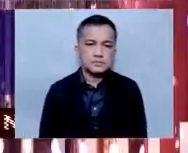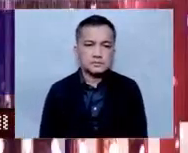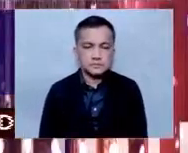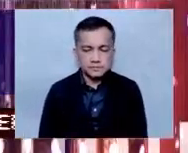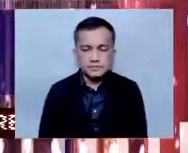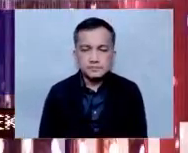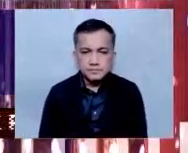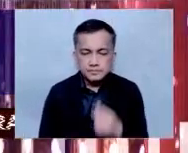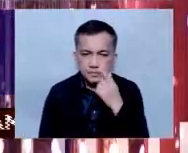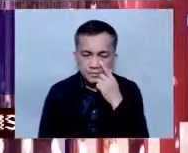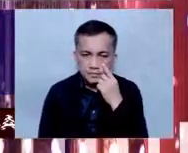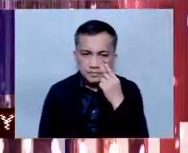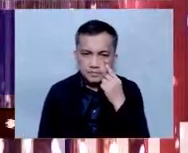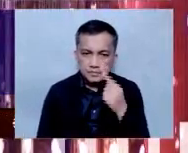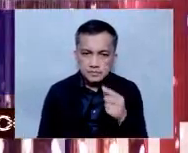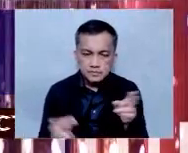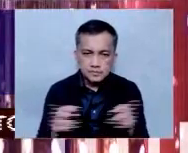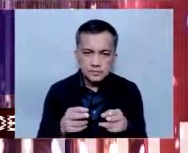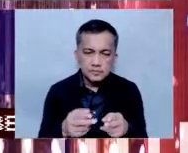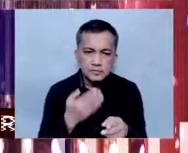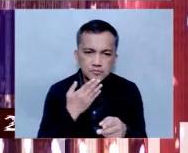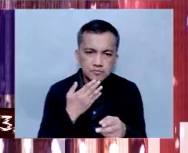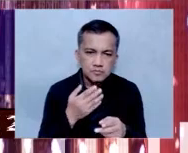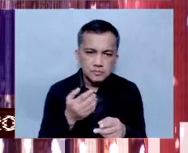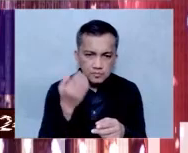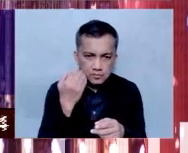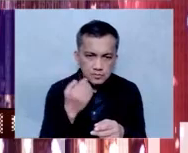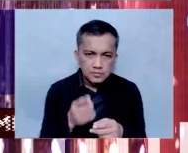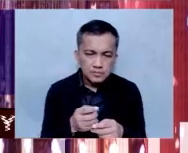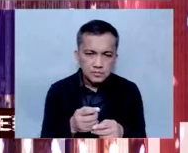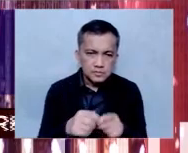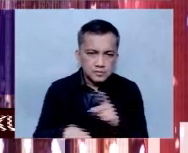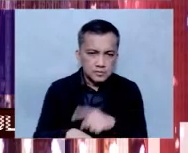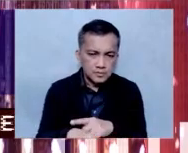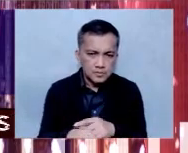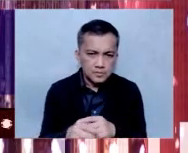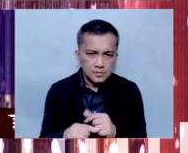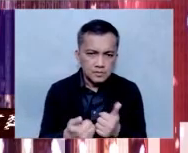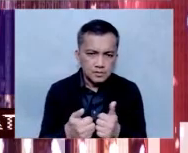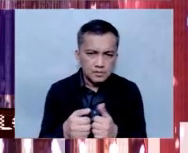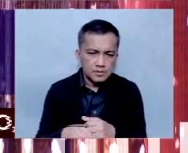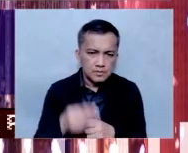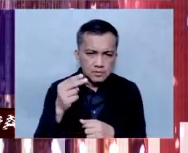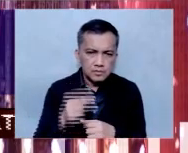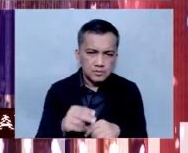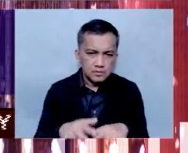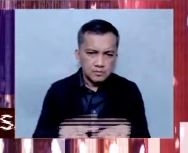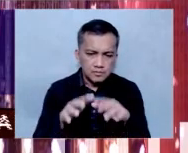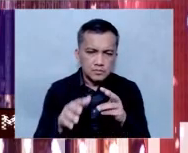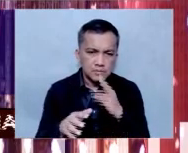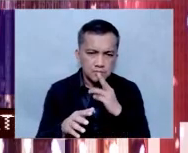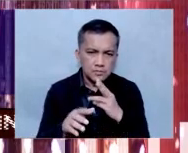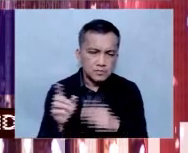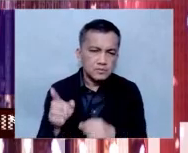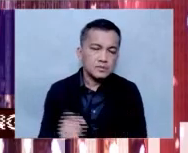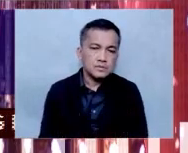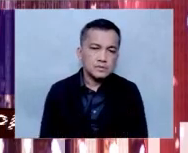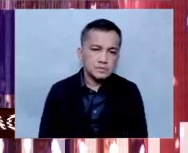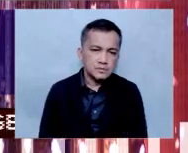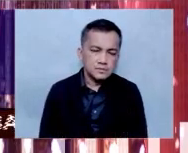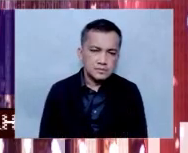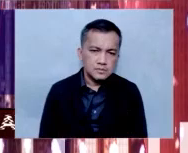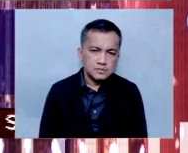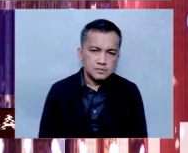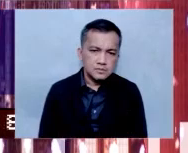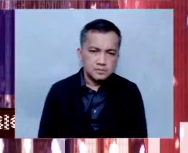Gio, short and sweet, dahil kulang tayo sa oras. Sa mga oras na ito, just how high yung flood waters? Lagpas bubong pa